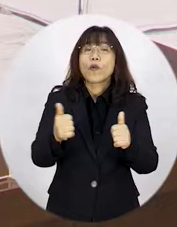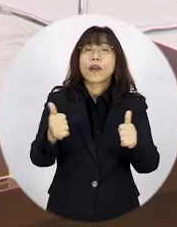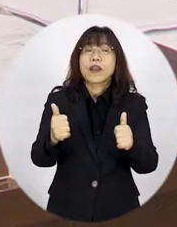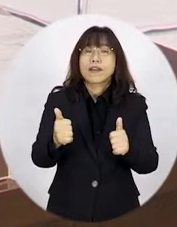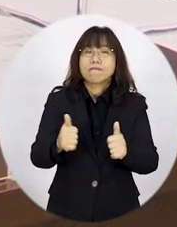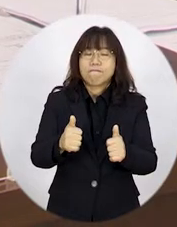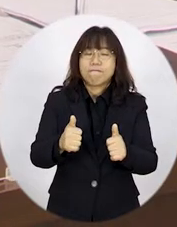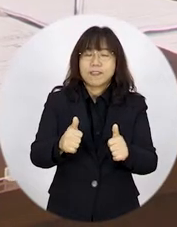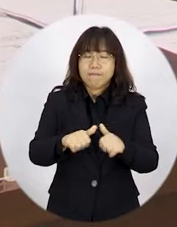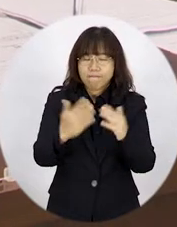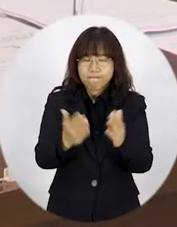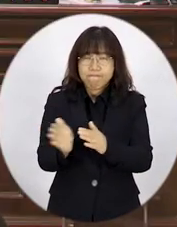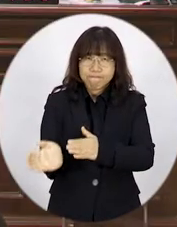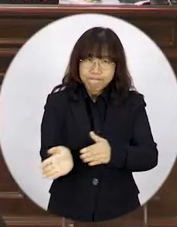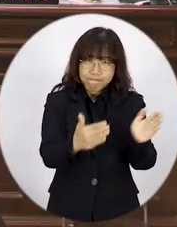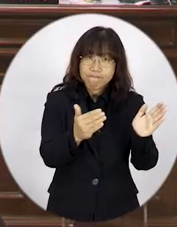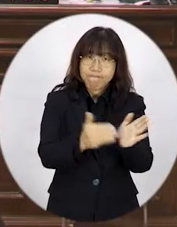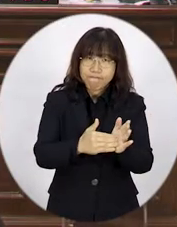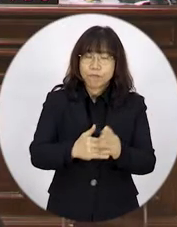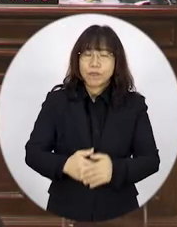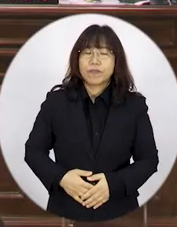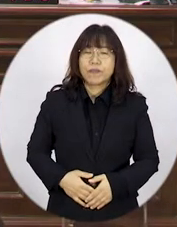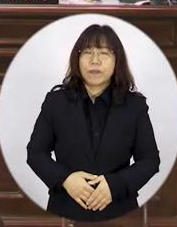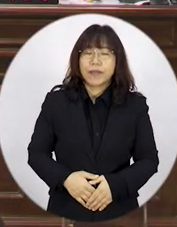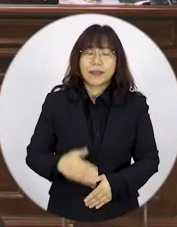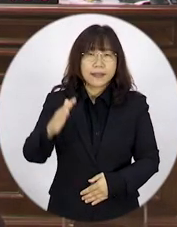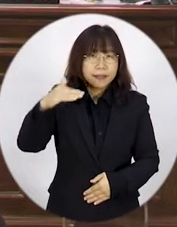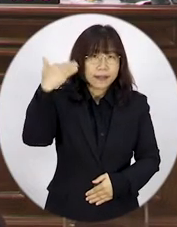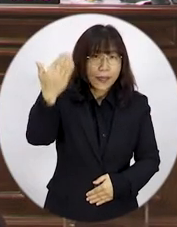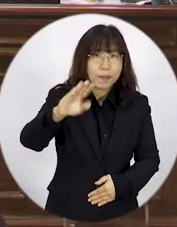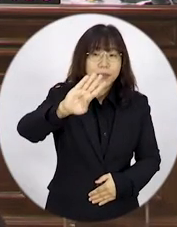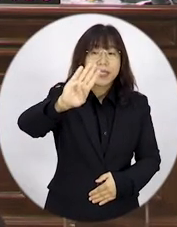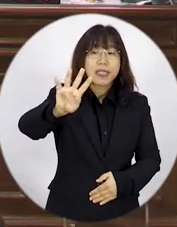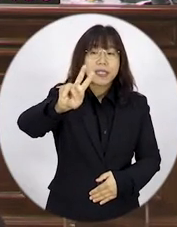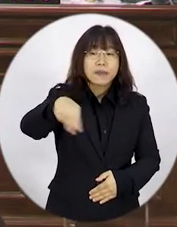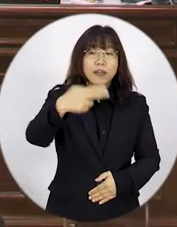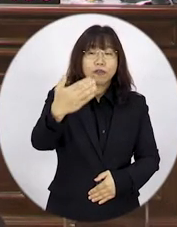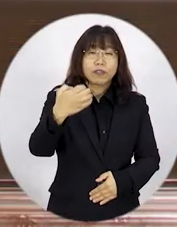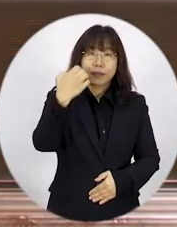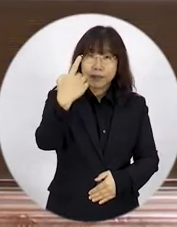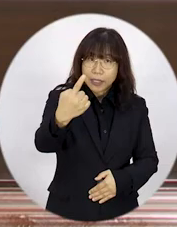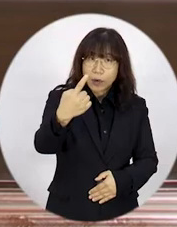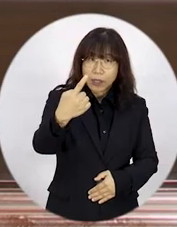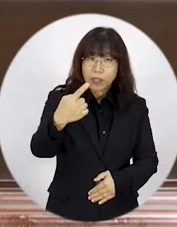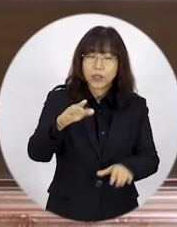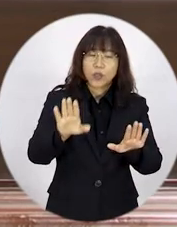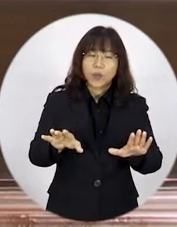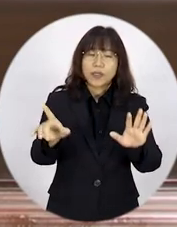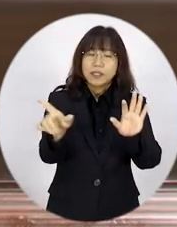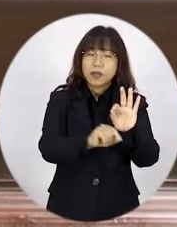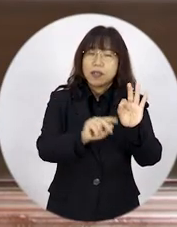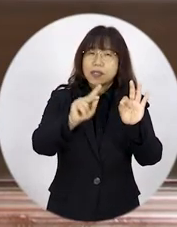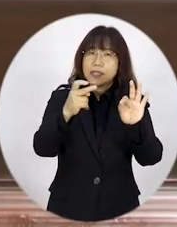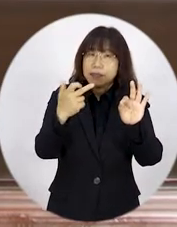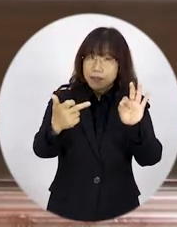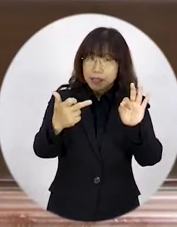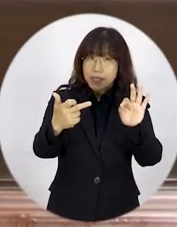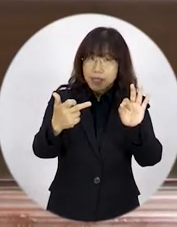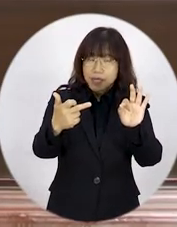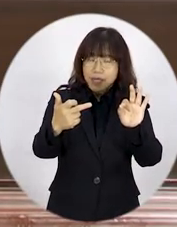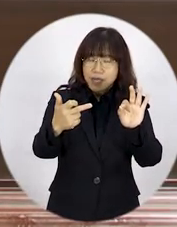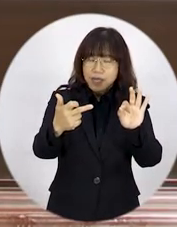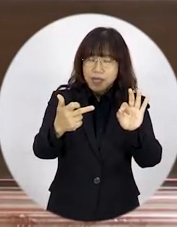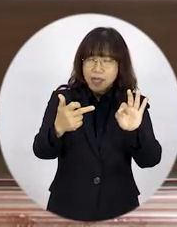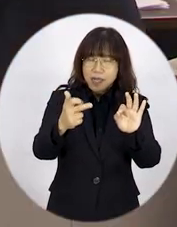각 위원회별로 다양한 안건들이 통과됐습니다. 한편 다음 회기인 제291회 임시회는 오는